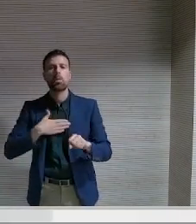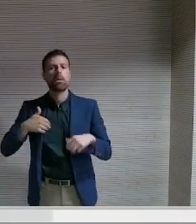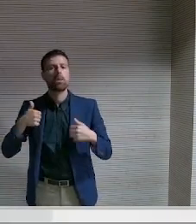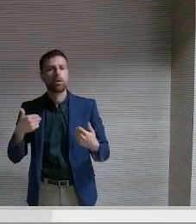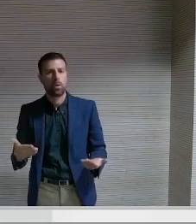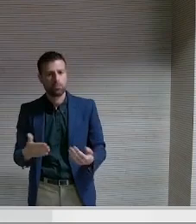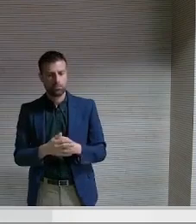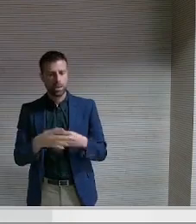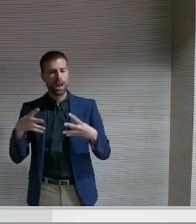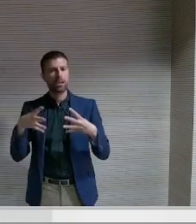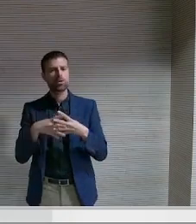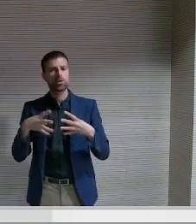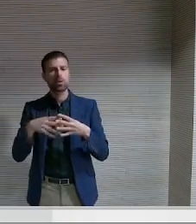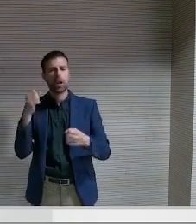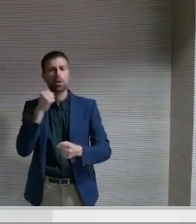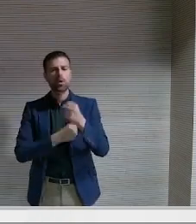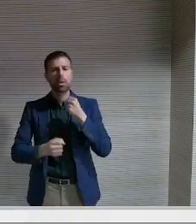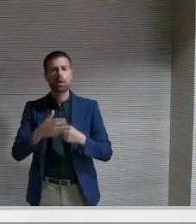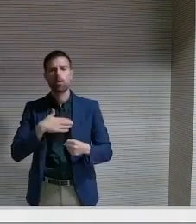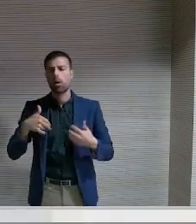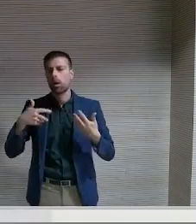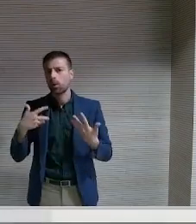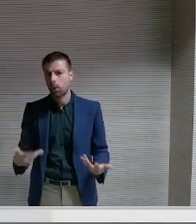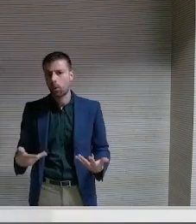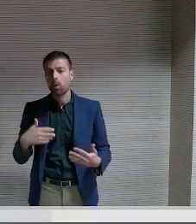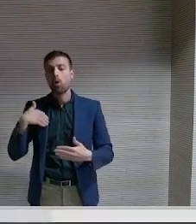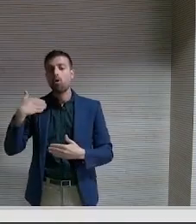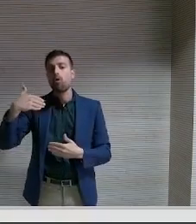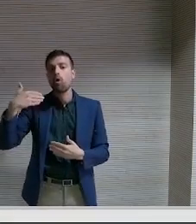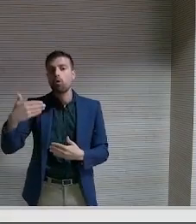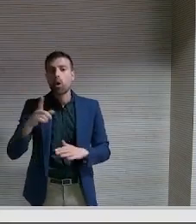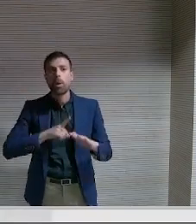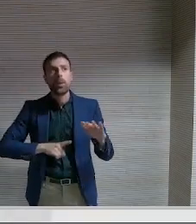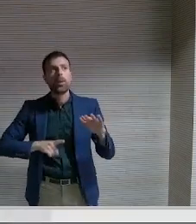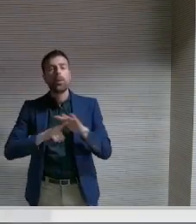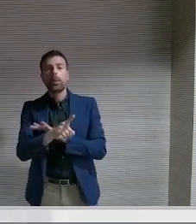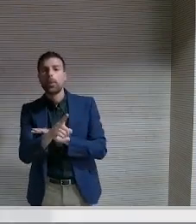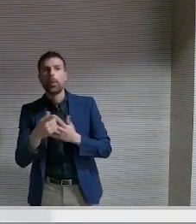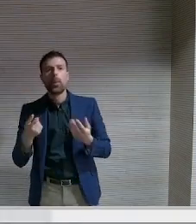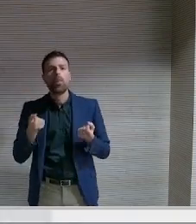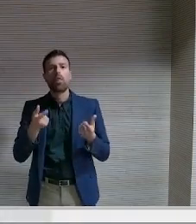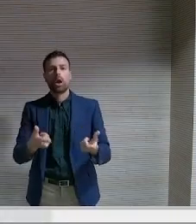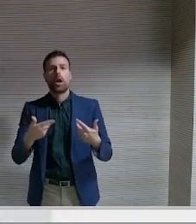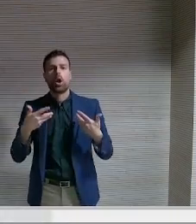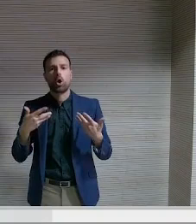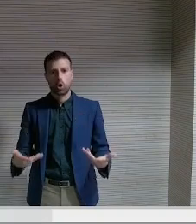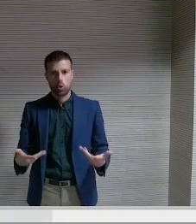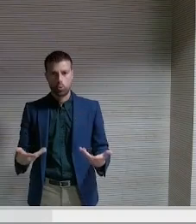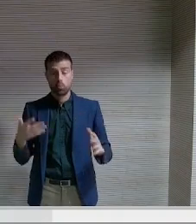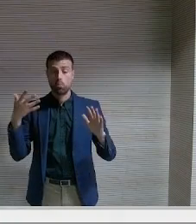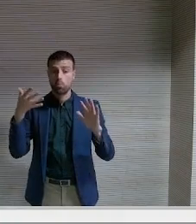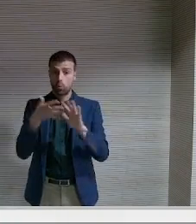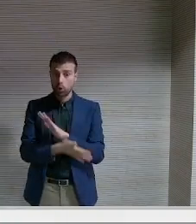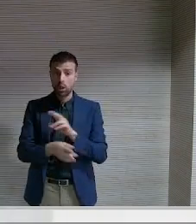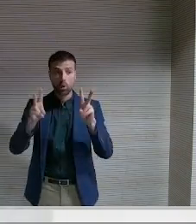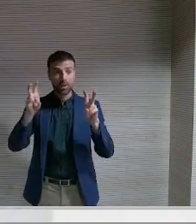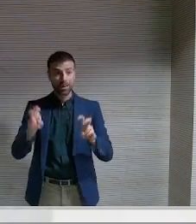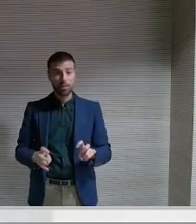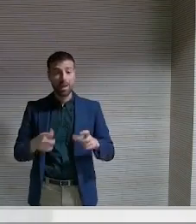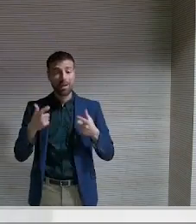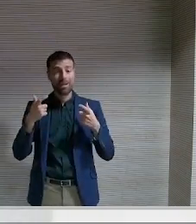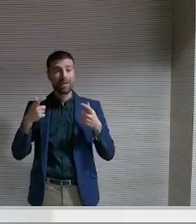quina estructura econòmica i quina prosperitat genera aquesta estructura econòmica? Per nosaltres, l'arquitectura de l'estructura